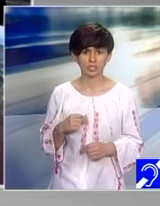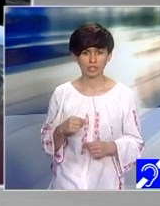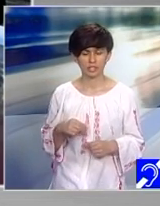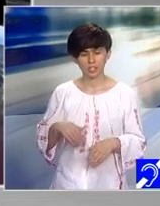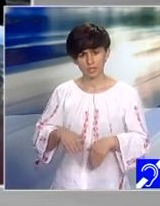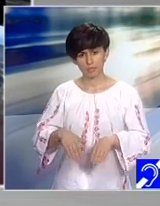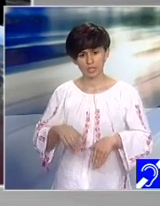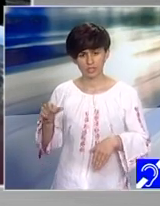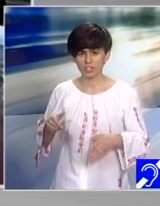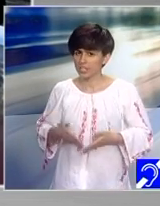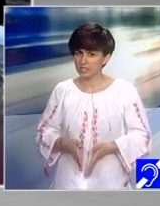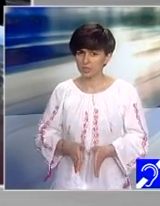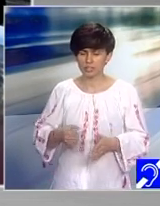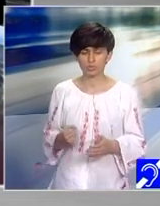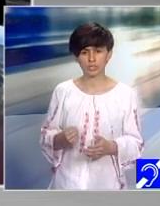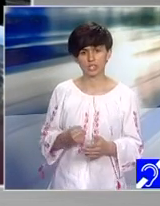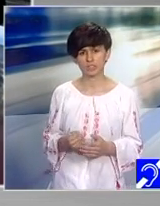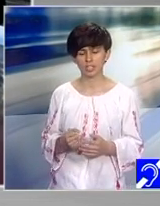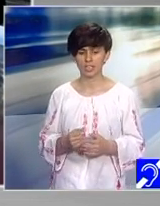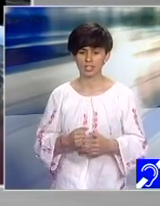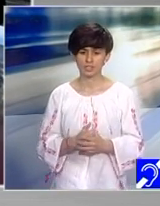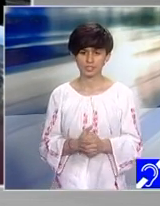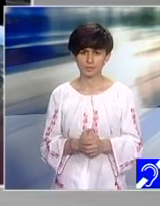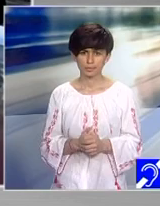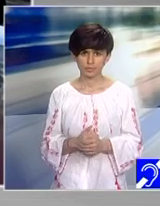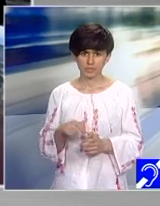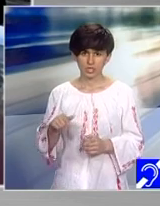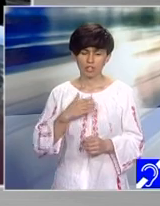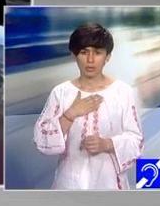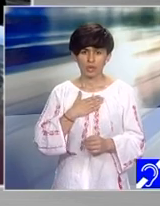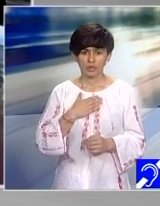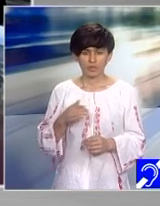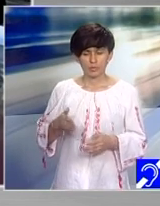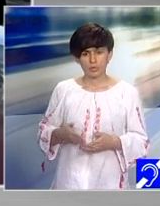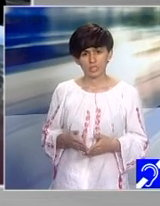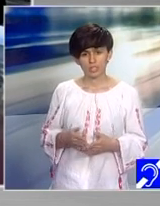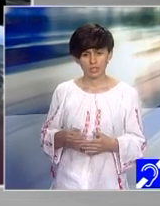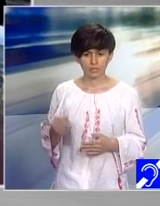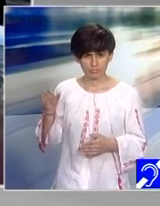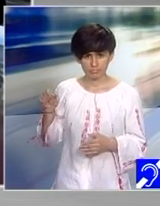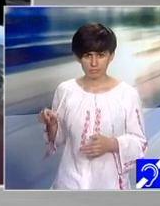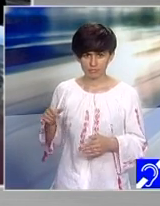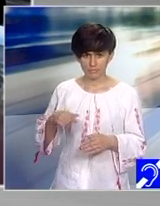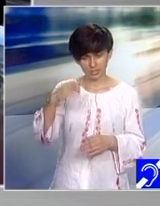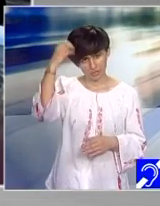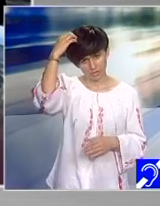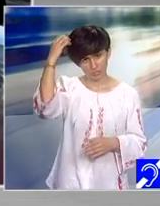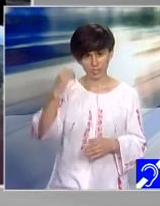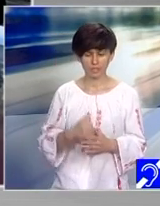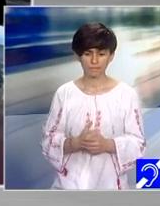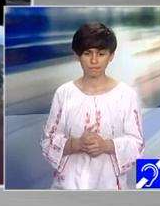departe. Dar nu va mai fi așa dacă ne uităm la datele de acum. Și acum avem un premier născut la țară. Da, deci principala problemă e inechitatea. Apoi,